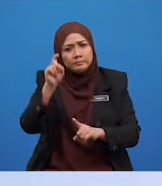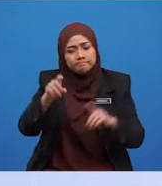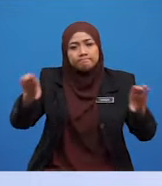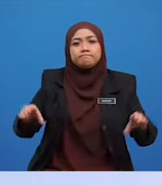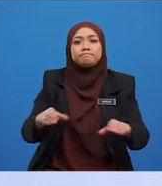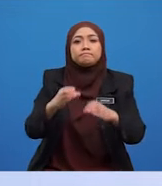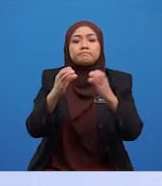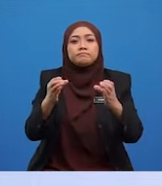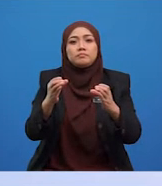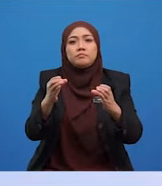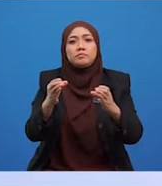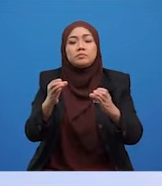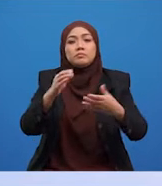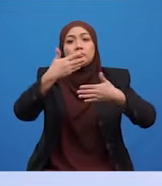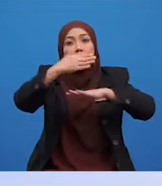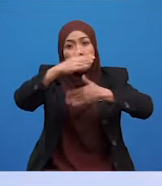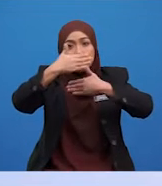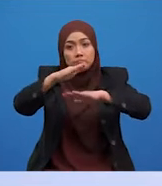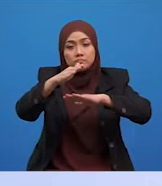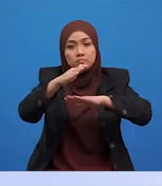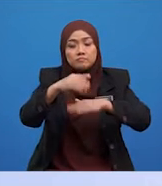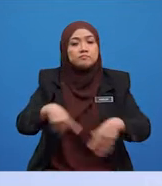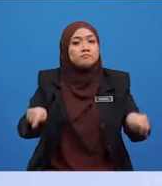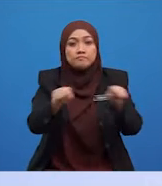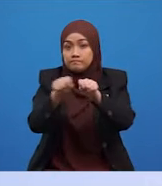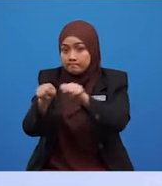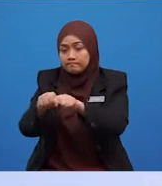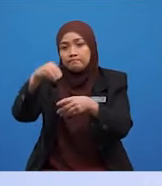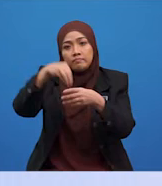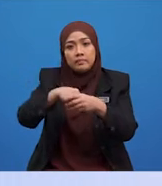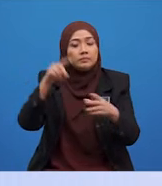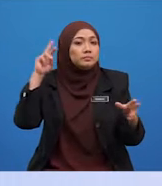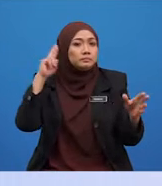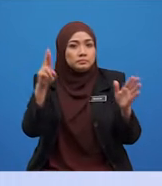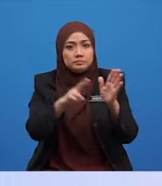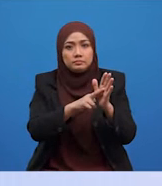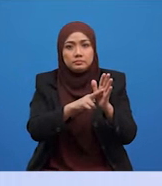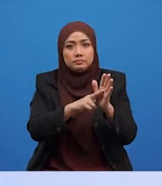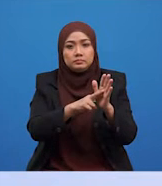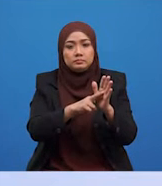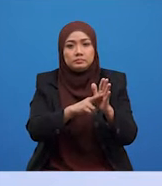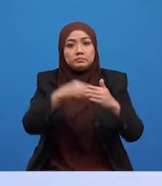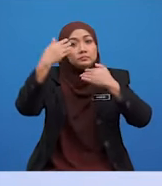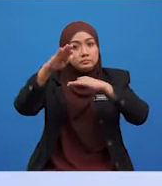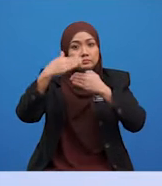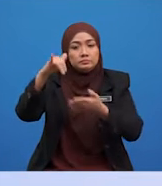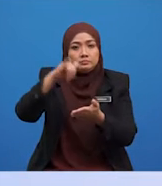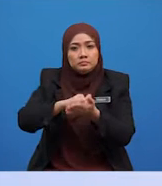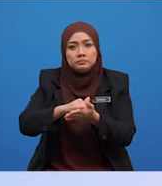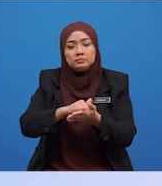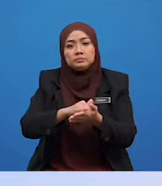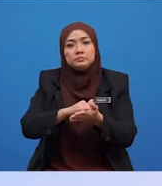tingkap berbentuk bulatan seperti dalam rajah. Tingkap itu berdiameter